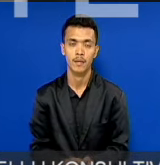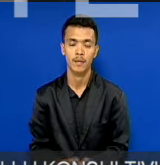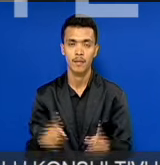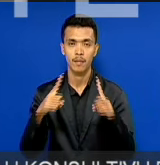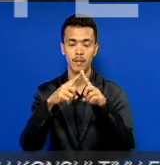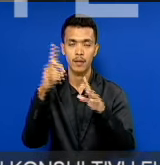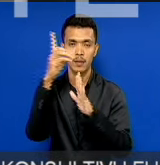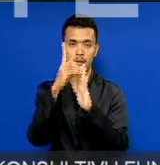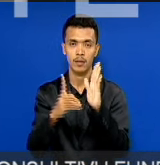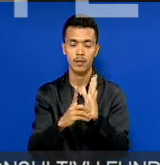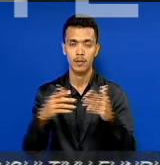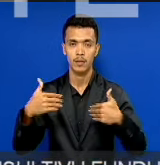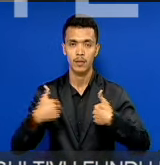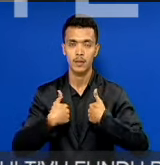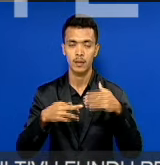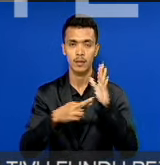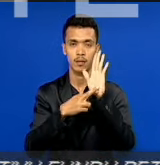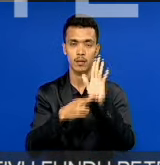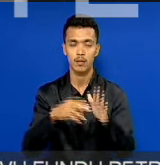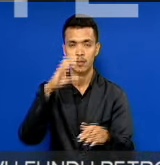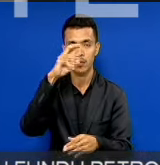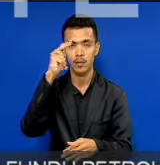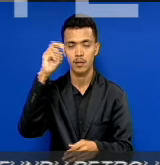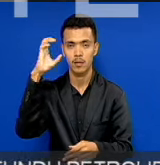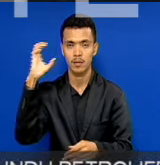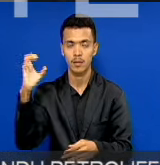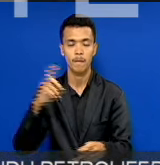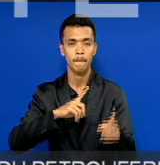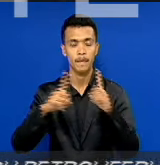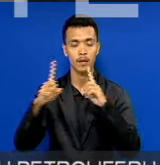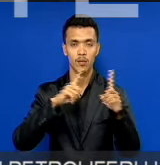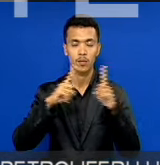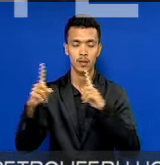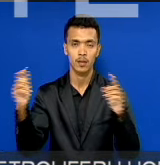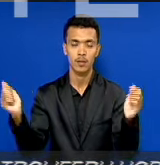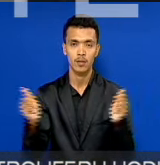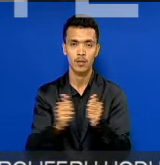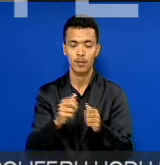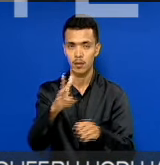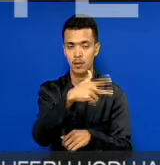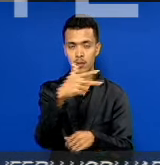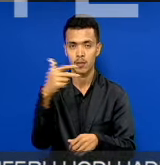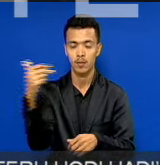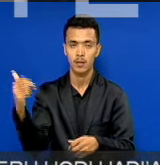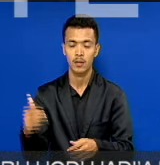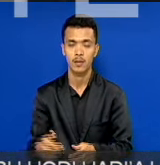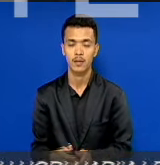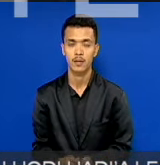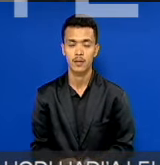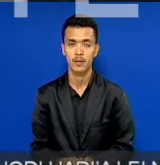ba dados nebe ma kia relatori chega, e ita comunica ba ia Indonesia, colega sira ia